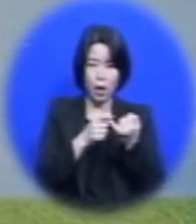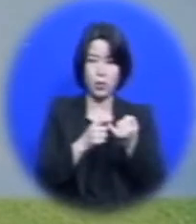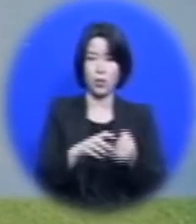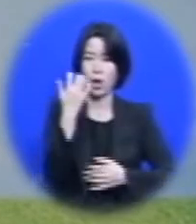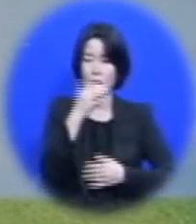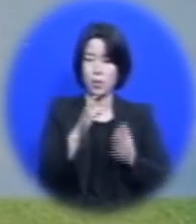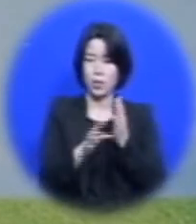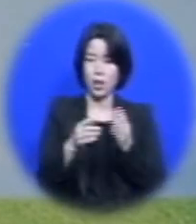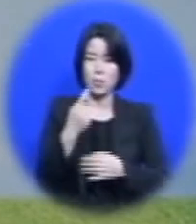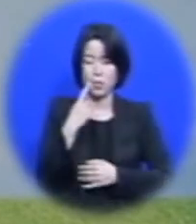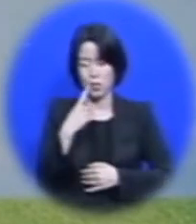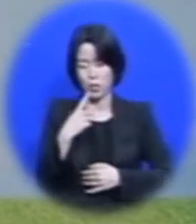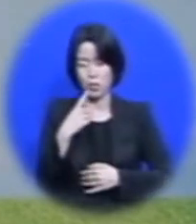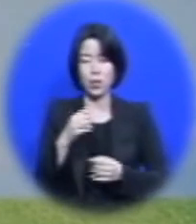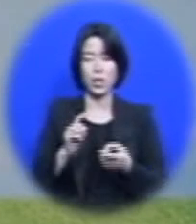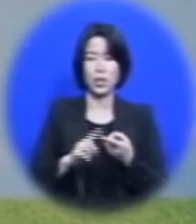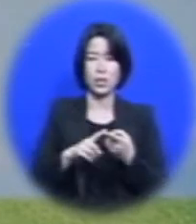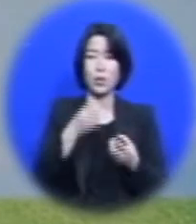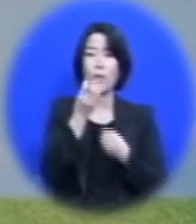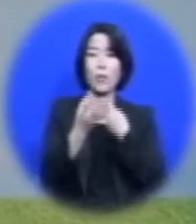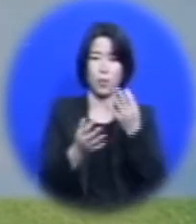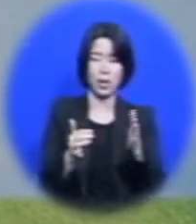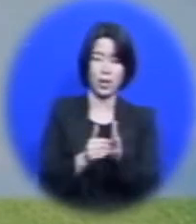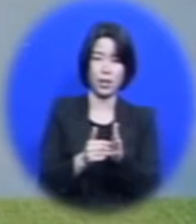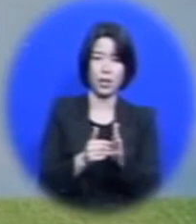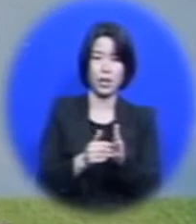음란물 중독에 대하여 고백했다.